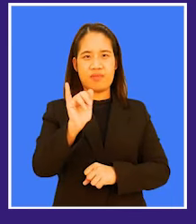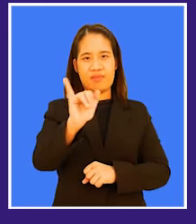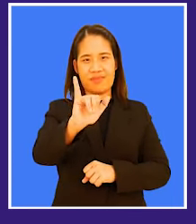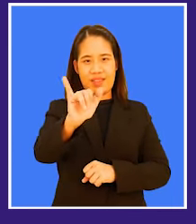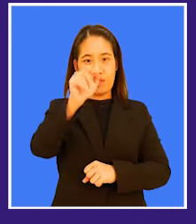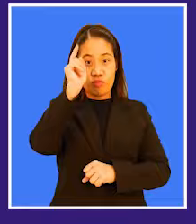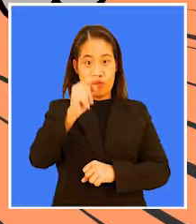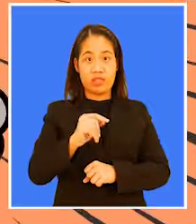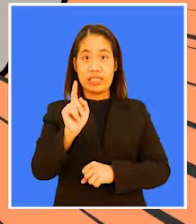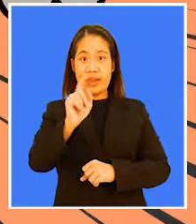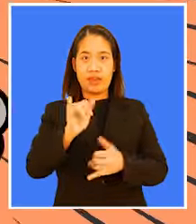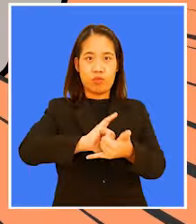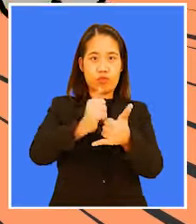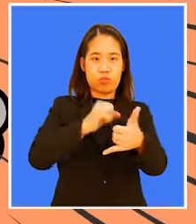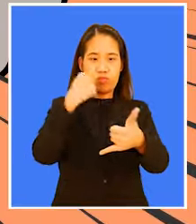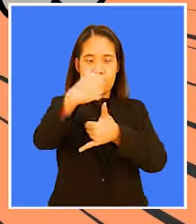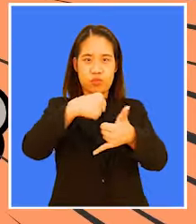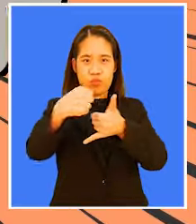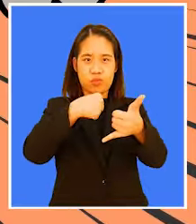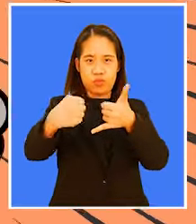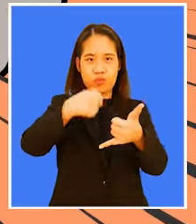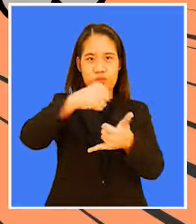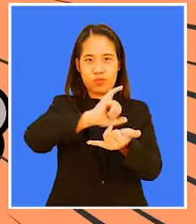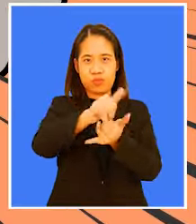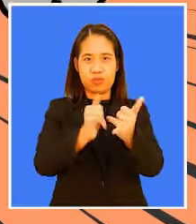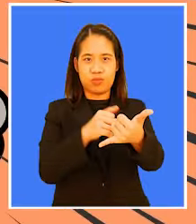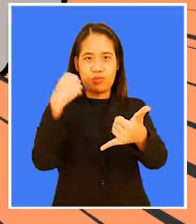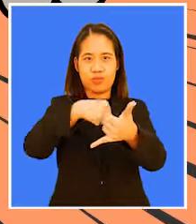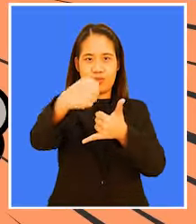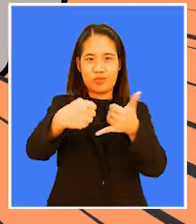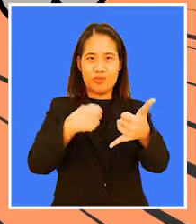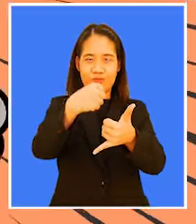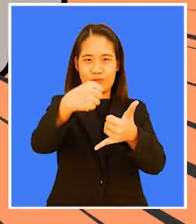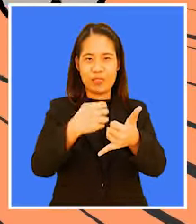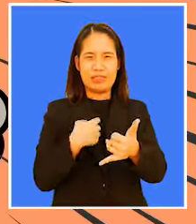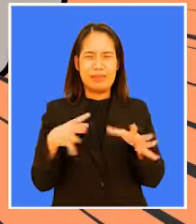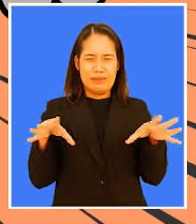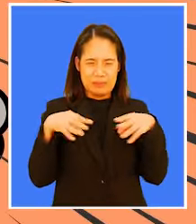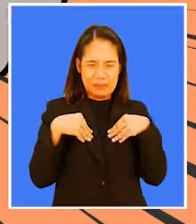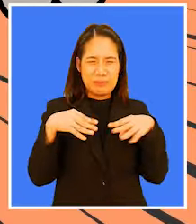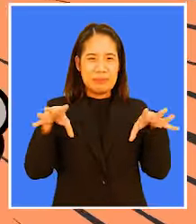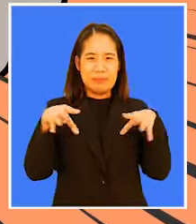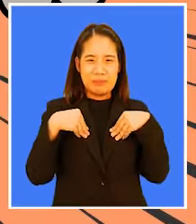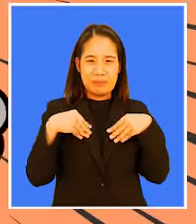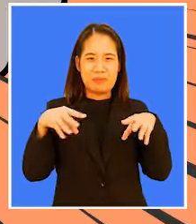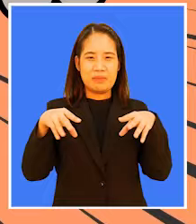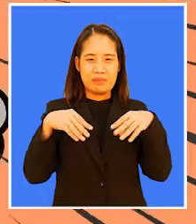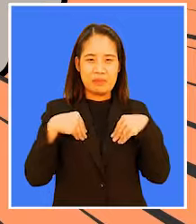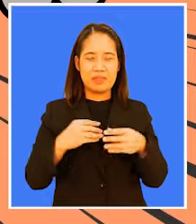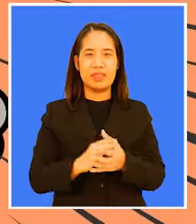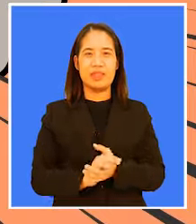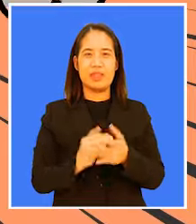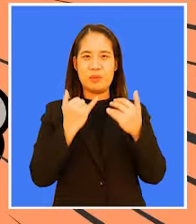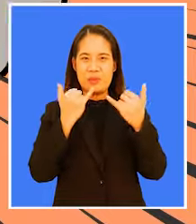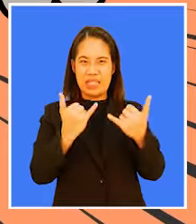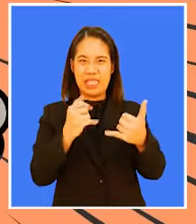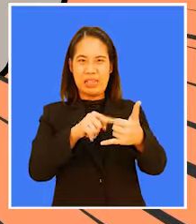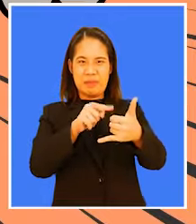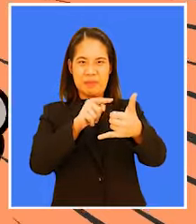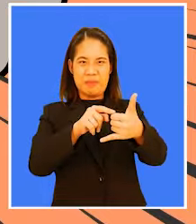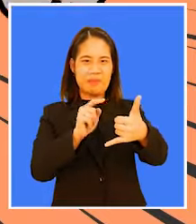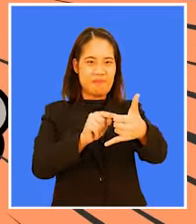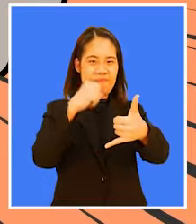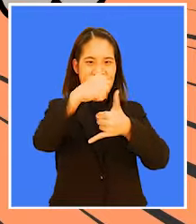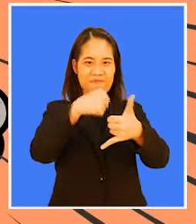มันต้องแบบนี้นี่แน่นี่แน ่ไอ้สาสม ยอมแล้วจ้า วันนี้แหละ ทำให้นายอัครเดชเ